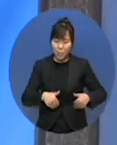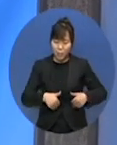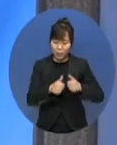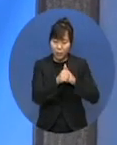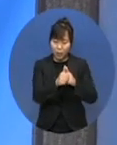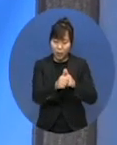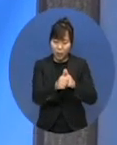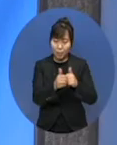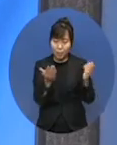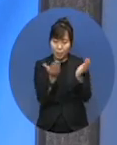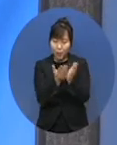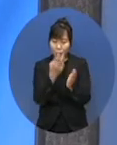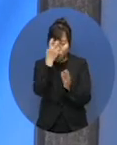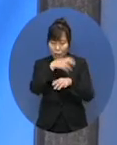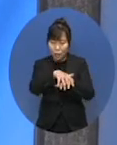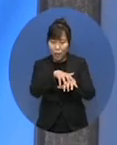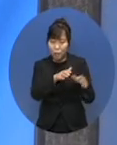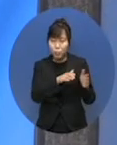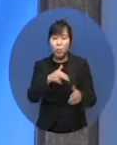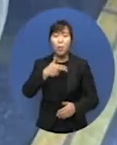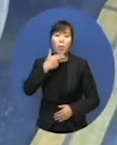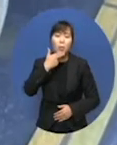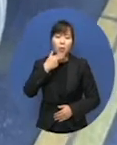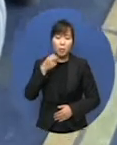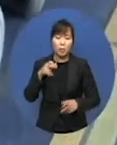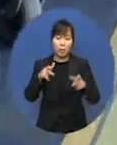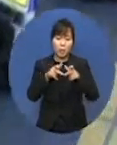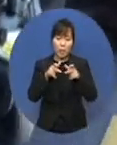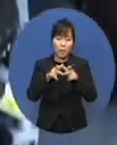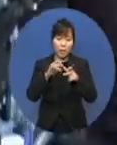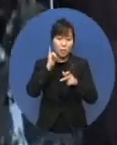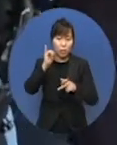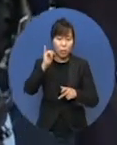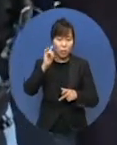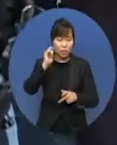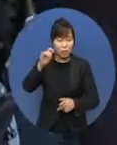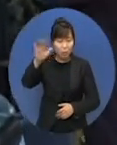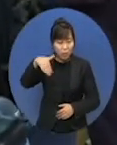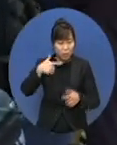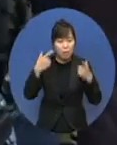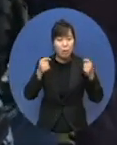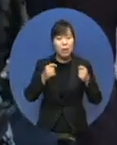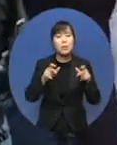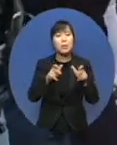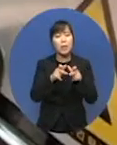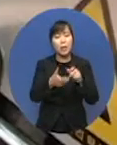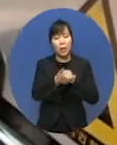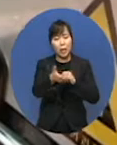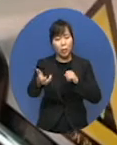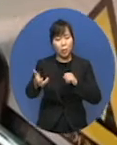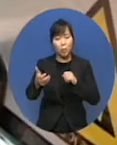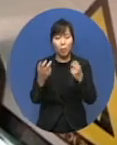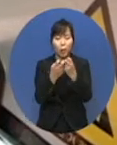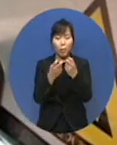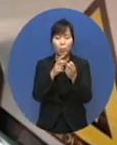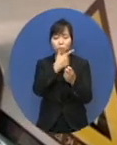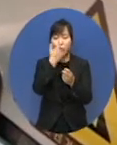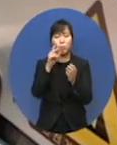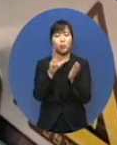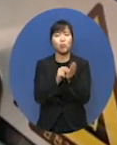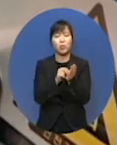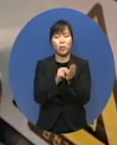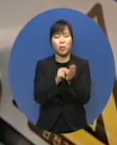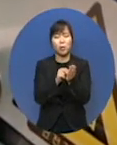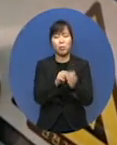조 사체가 발견되지 않고 장애인 코 택시 등 장애인 이동 수단 부족 문제 등이 산적해